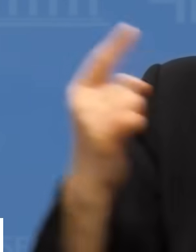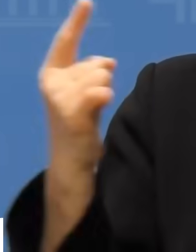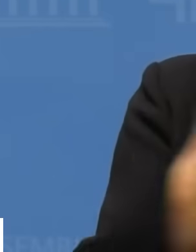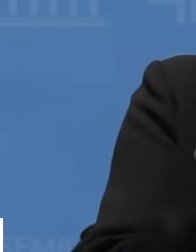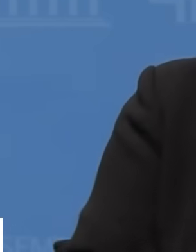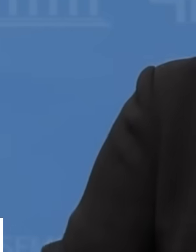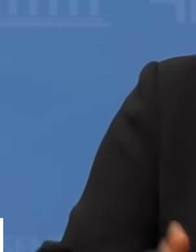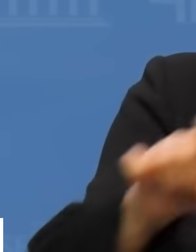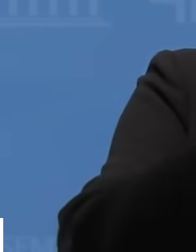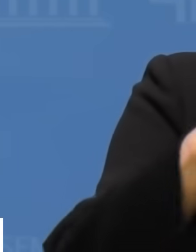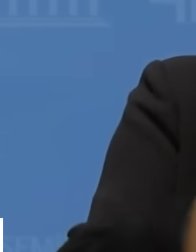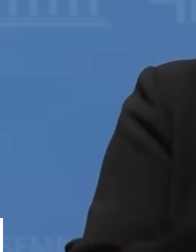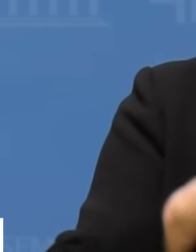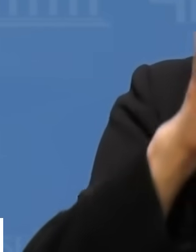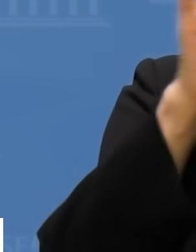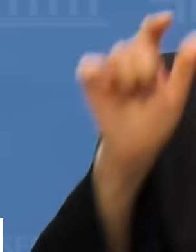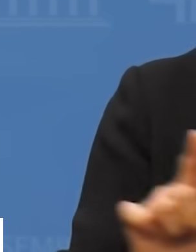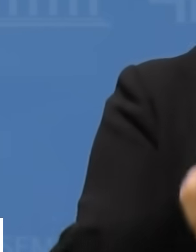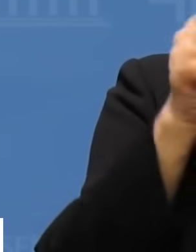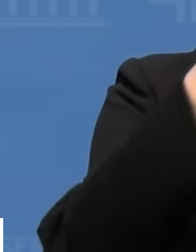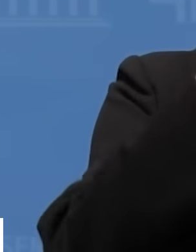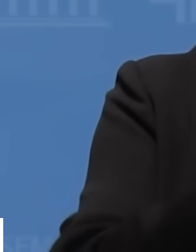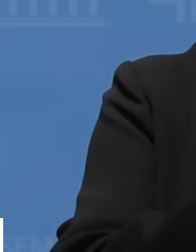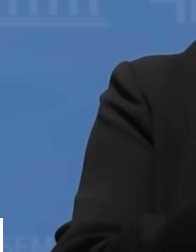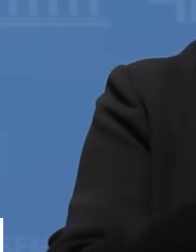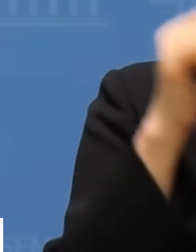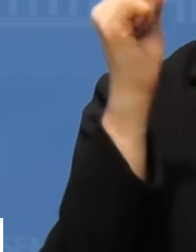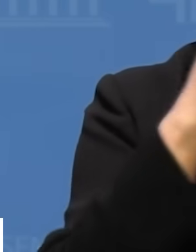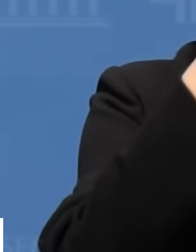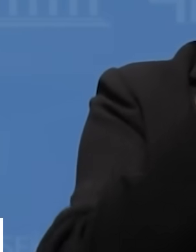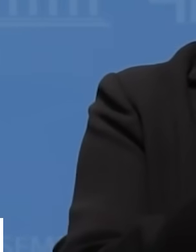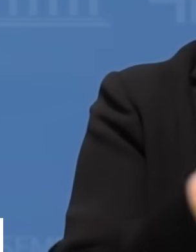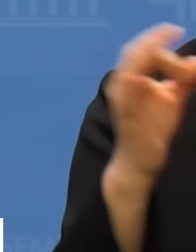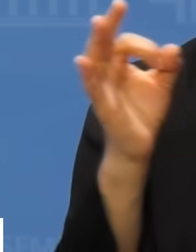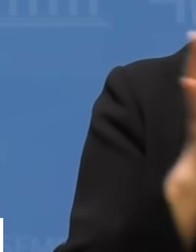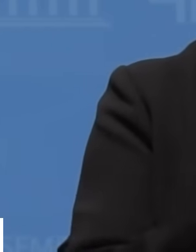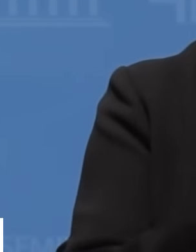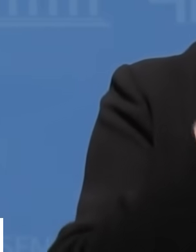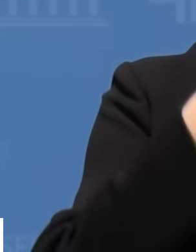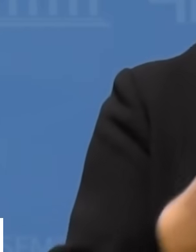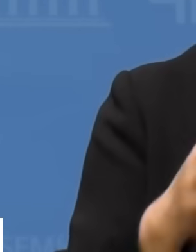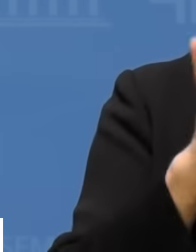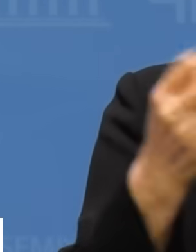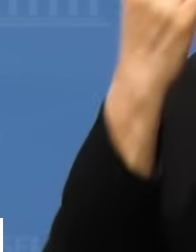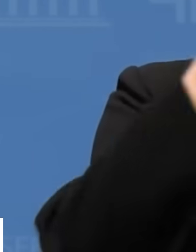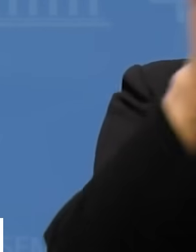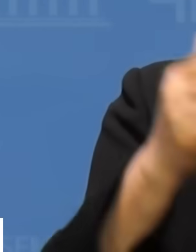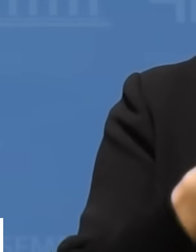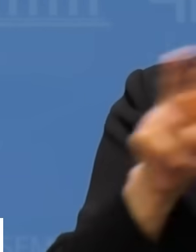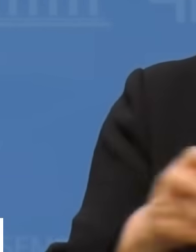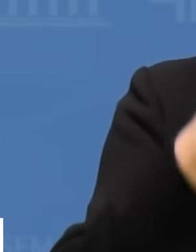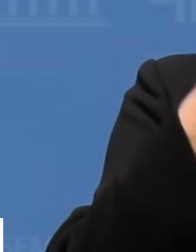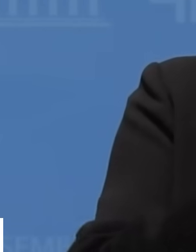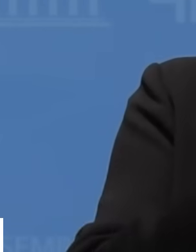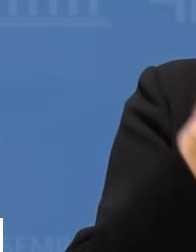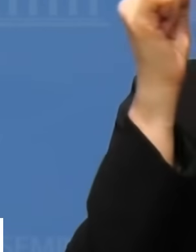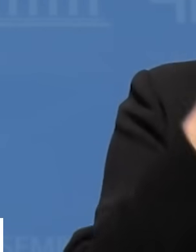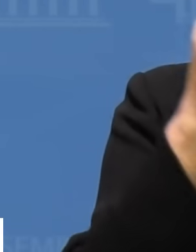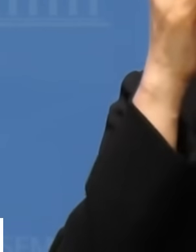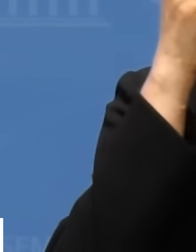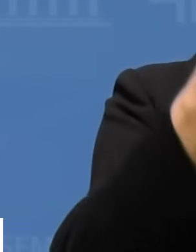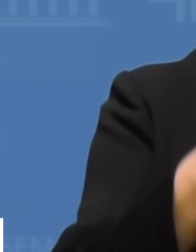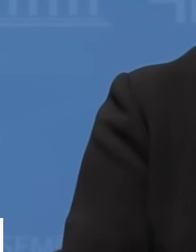앞장서겠습니다. 민생범죄, 흉악범죄 근절과 피해자 보호를 위한 형사법 강화에 모든